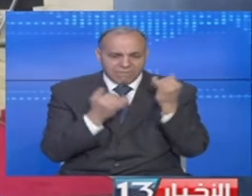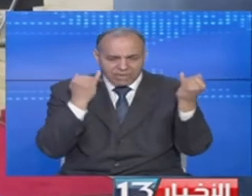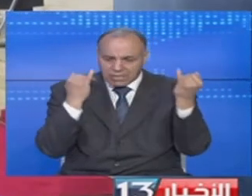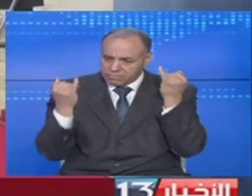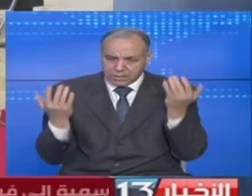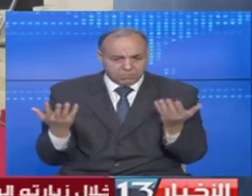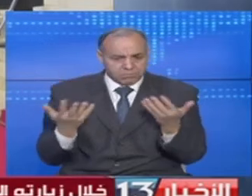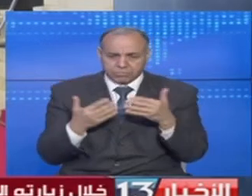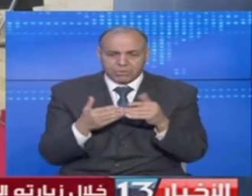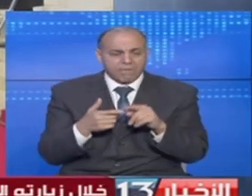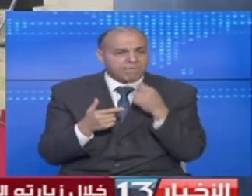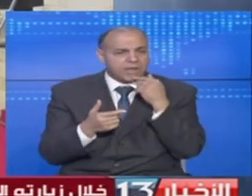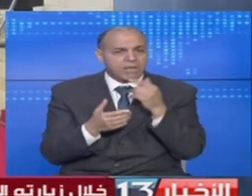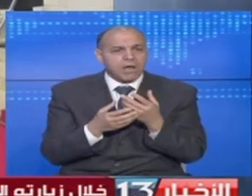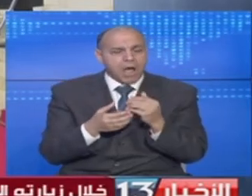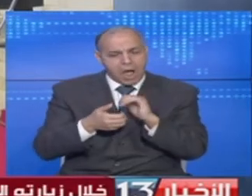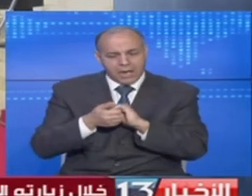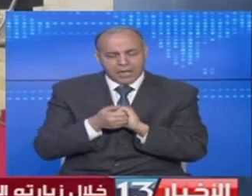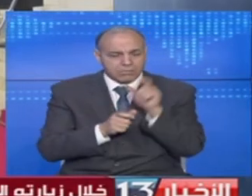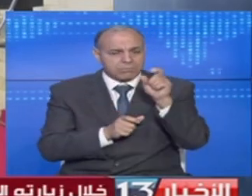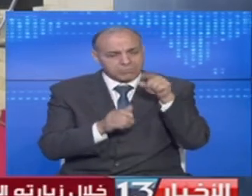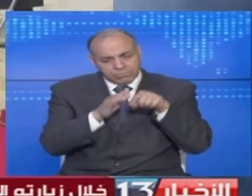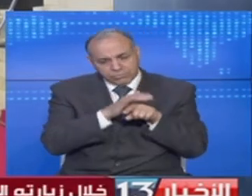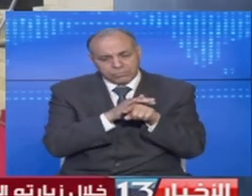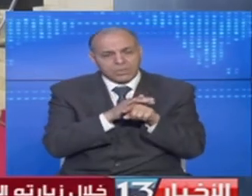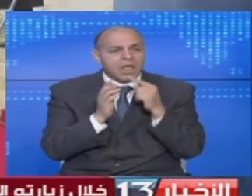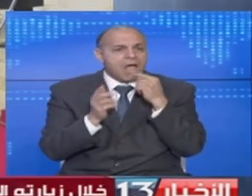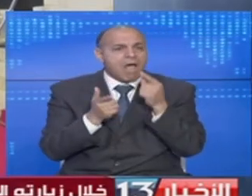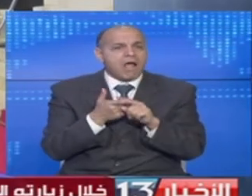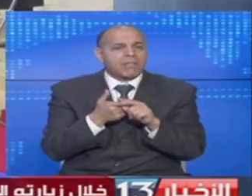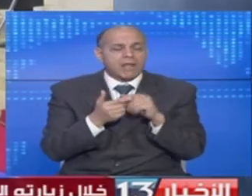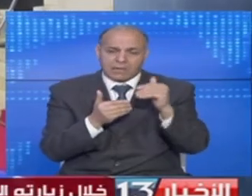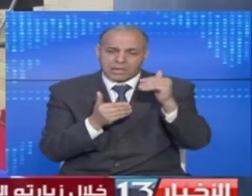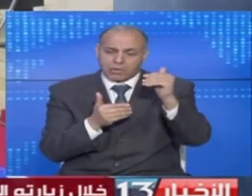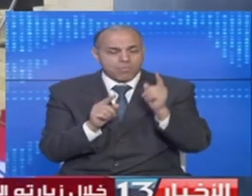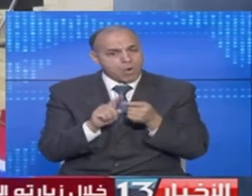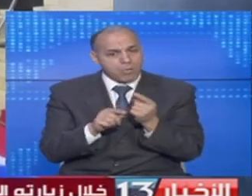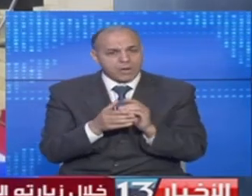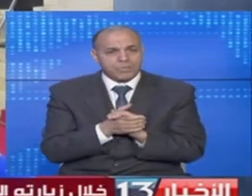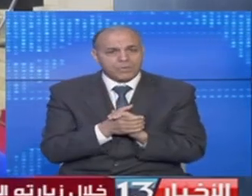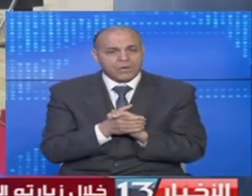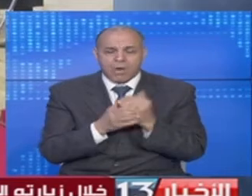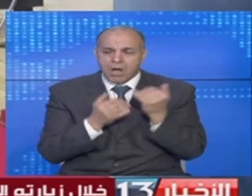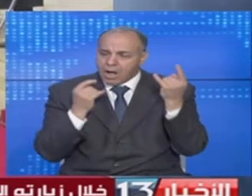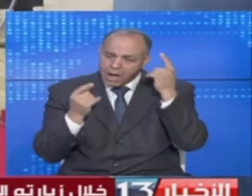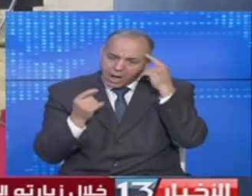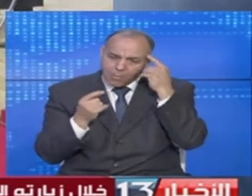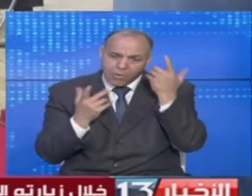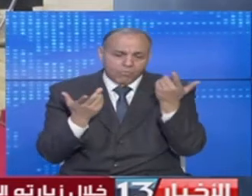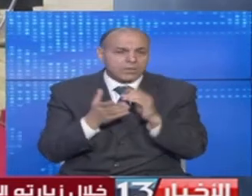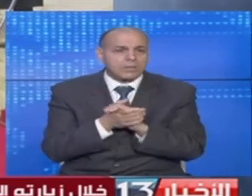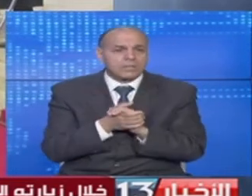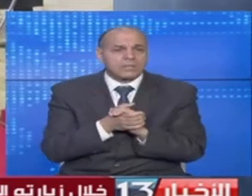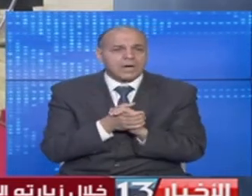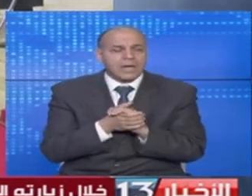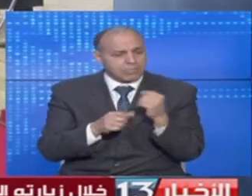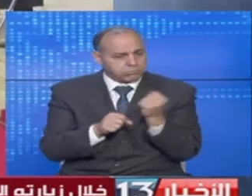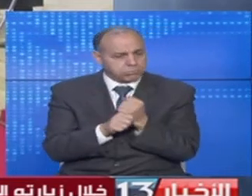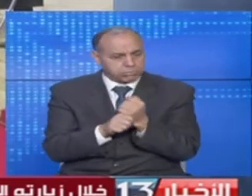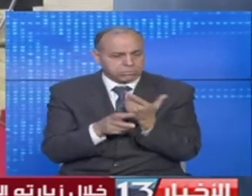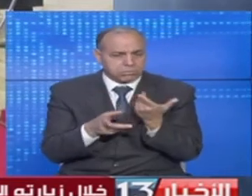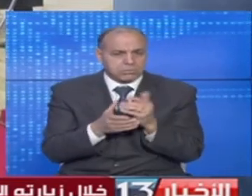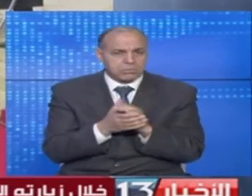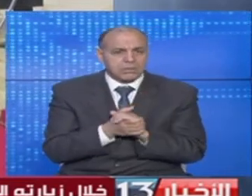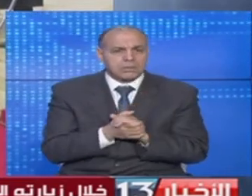اللي نعتمدها في علاقة بالهجرة هي مقاربة تنموية بالأساس، هي مقاربة تعتمد على الاستثمار